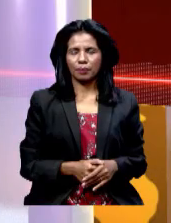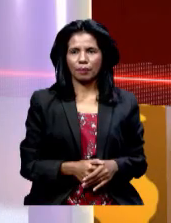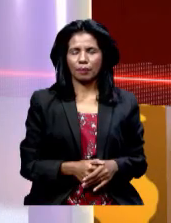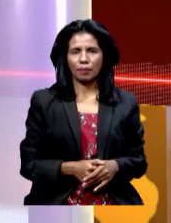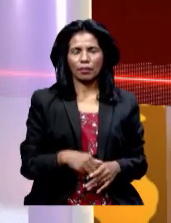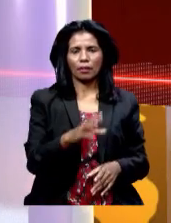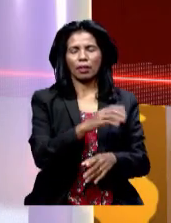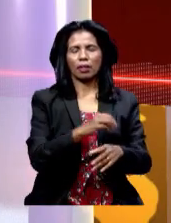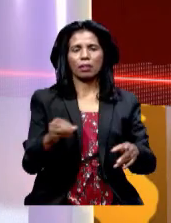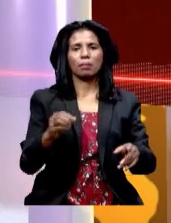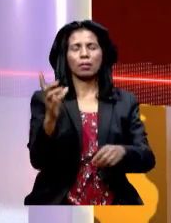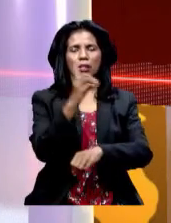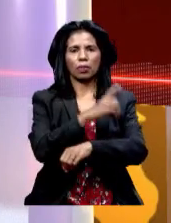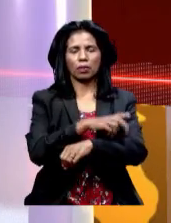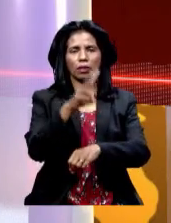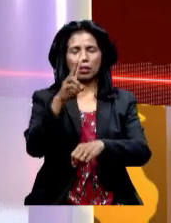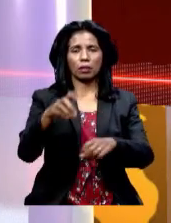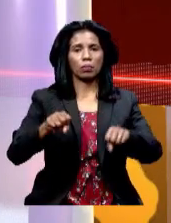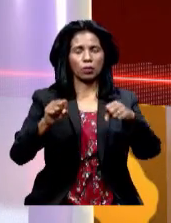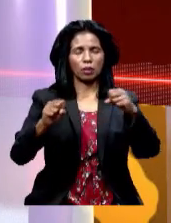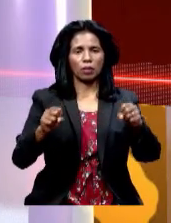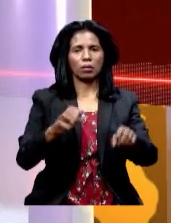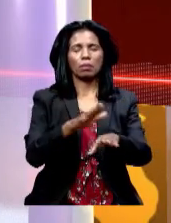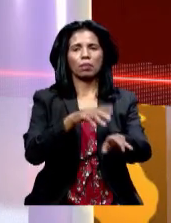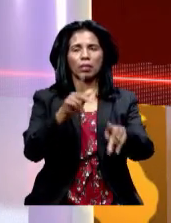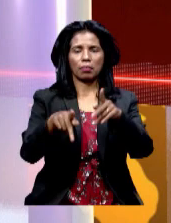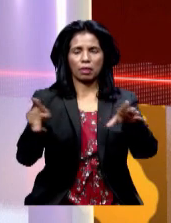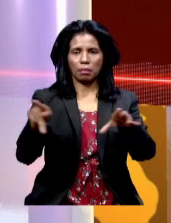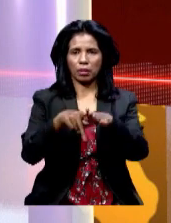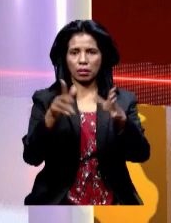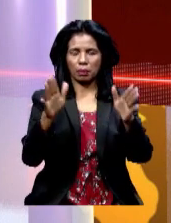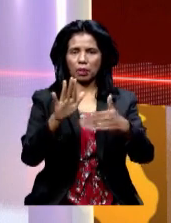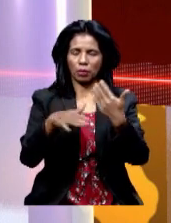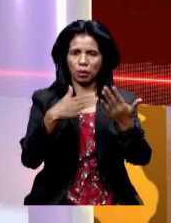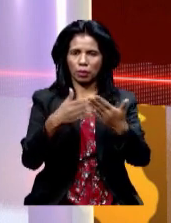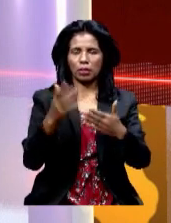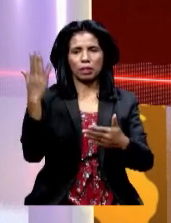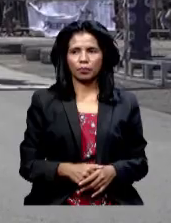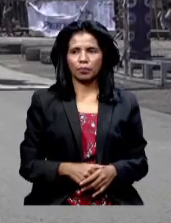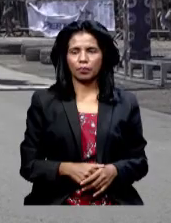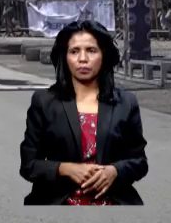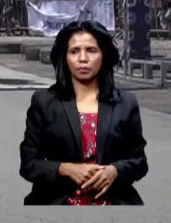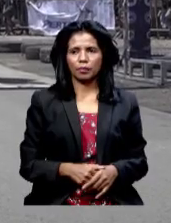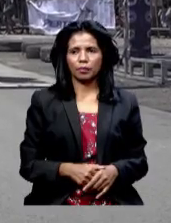Evento dos tres valoron da rua atrai teves comunidade participantes e ata si tolu dili.